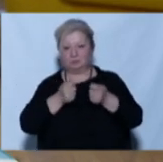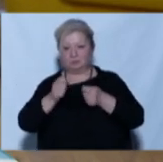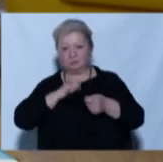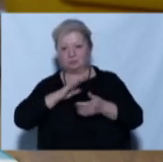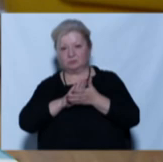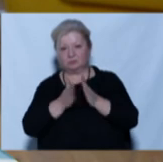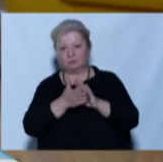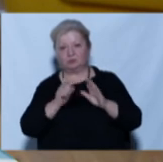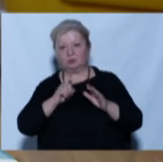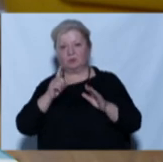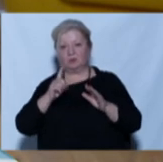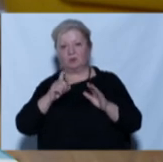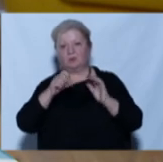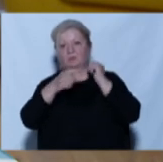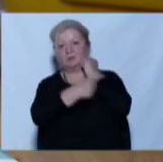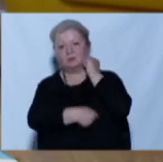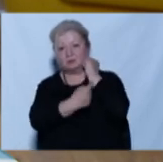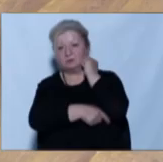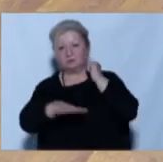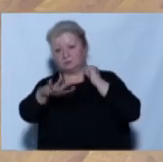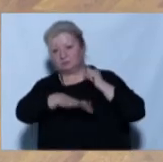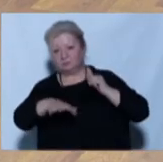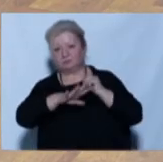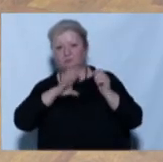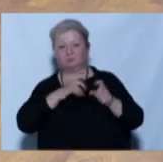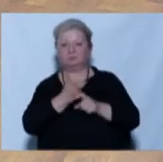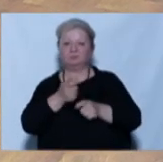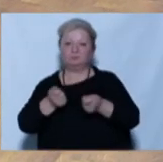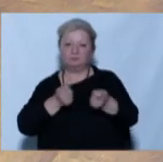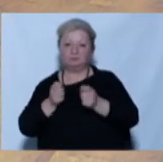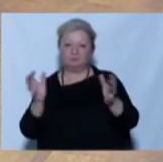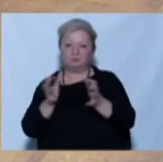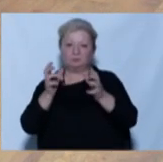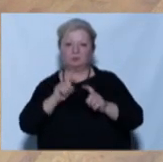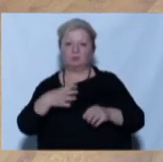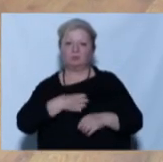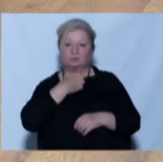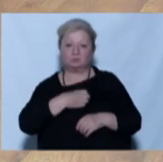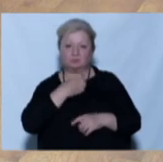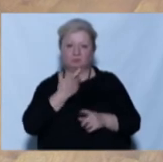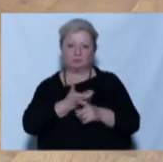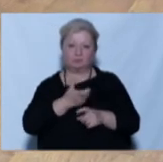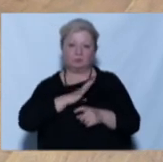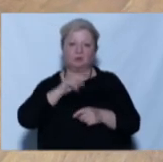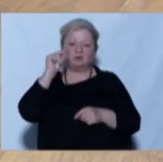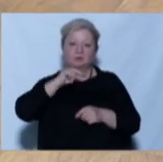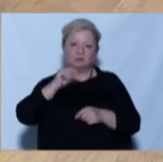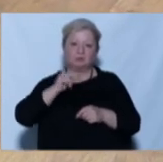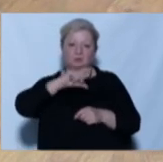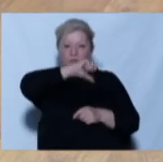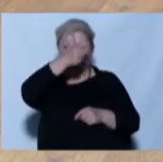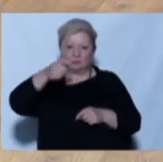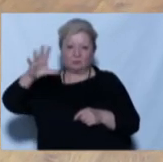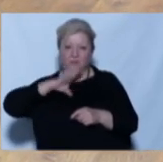იმდენად რამდენადაც ეშინოდა თუ ჩრდილო კავკასიელებს დაანახვებდა, რას უპირებდა აფხაზეთ, ჩრდილო კავკასიელები მის მიმართ გაცილებით უფრო